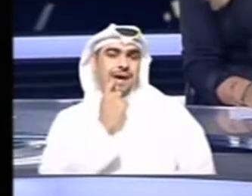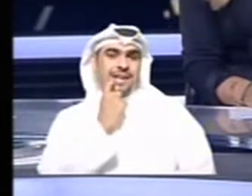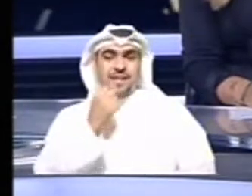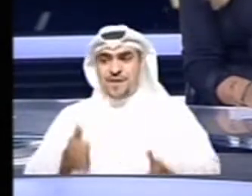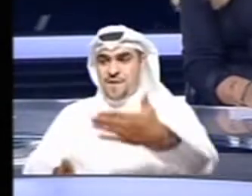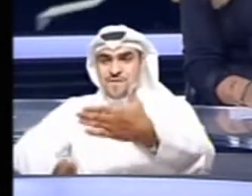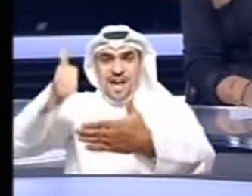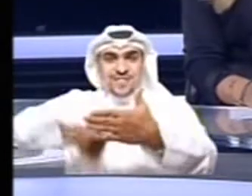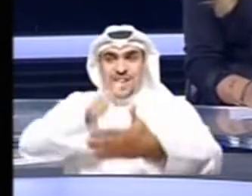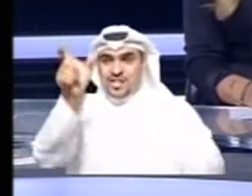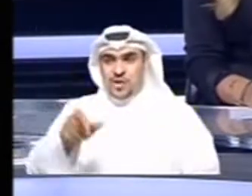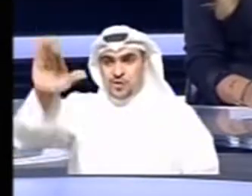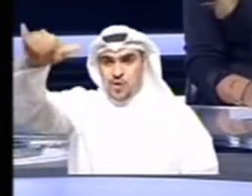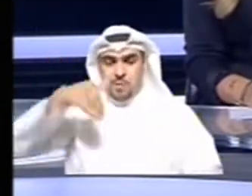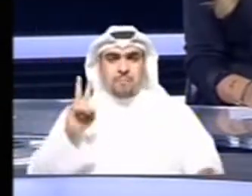لدى وصولهم اليوم.